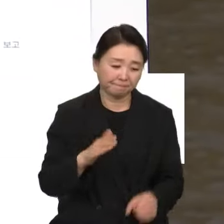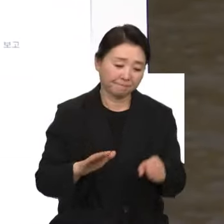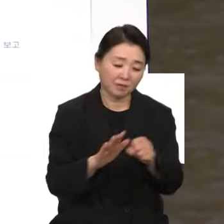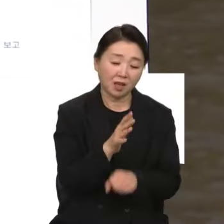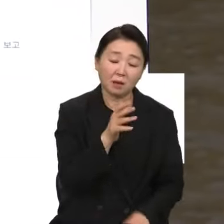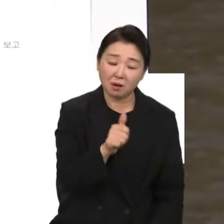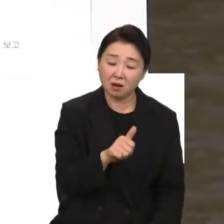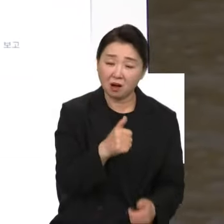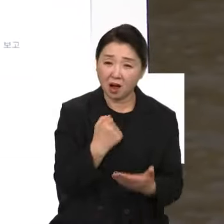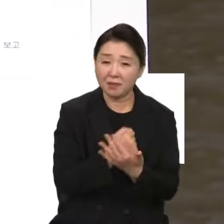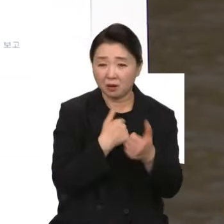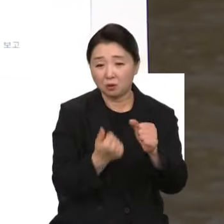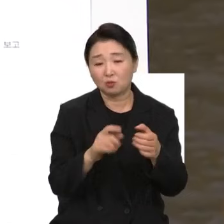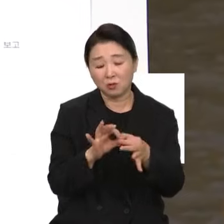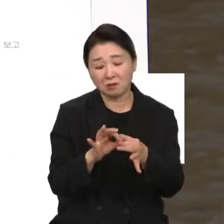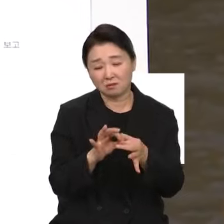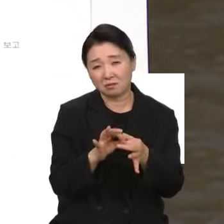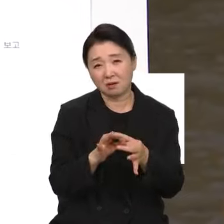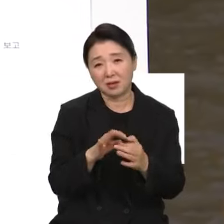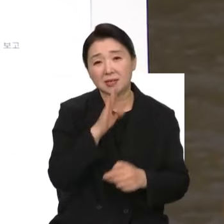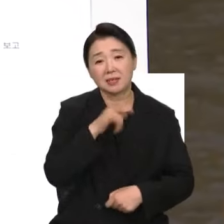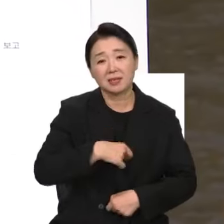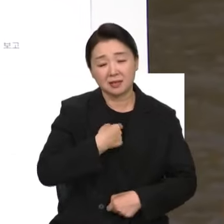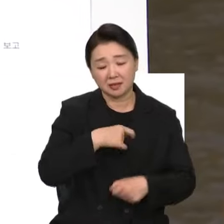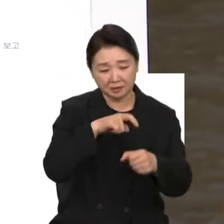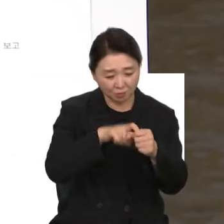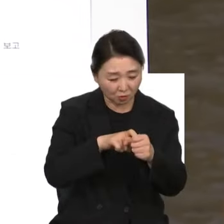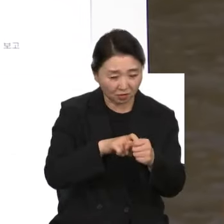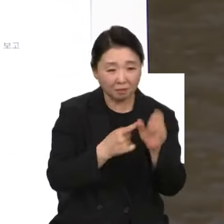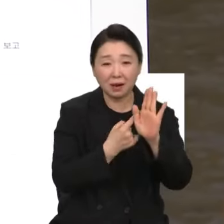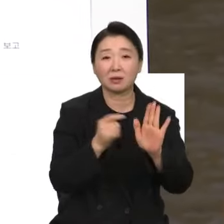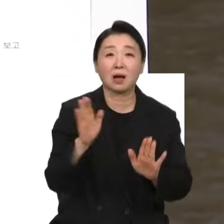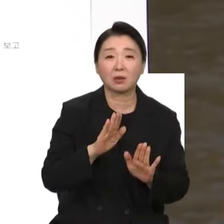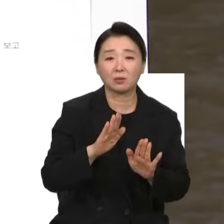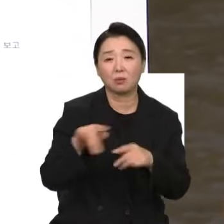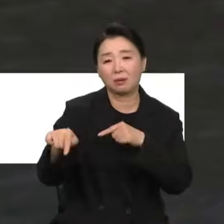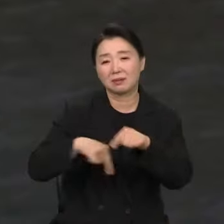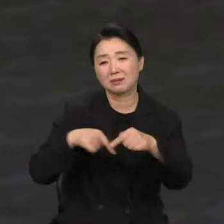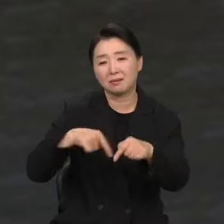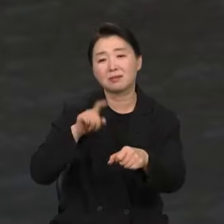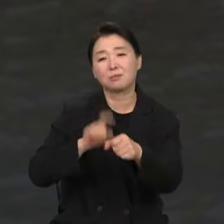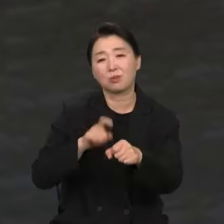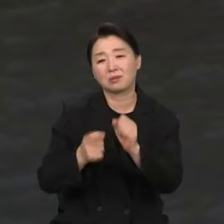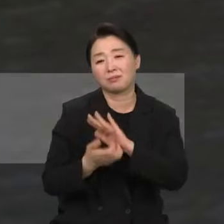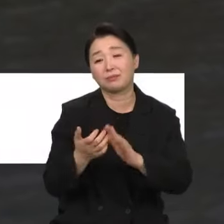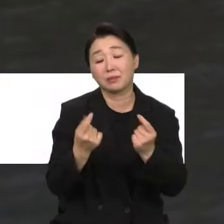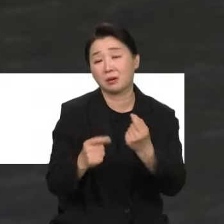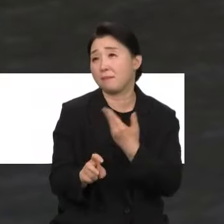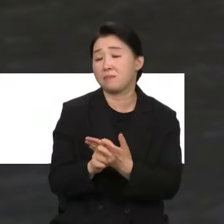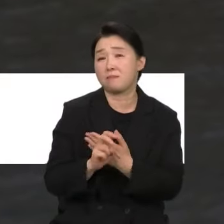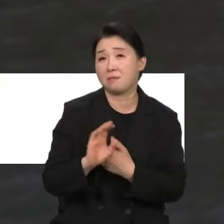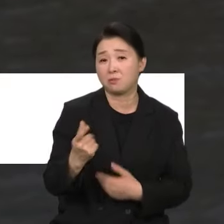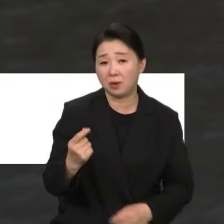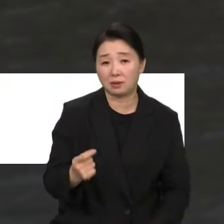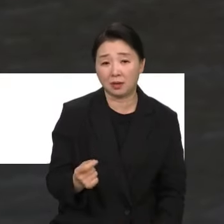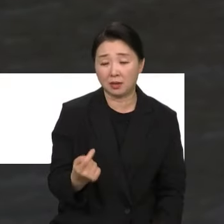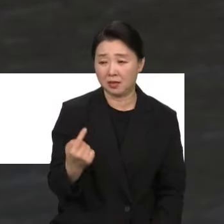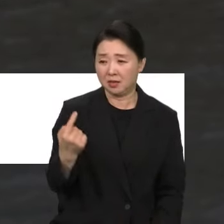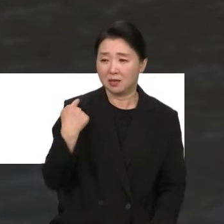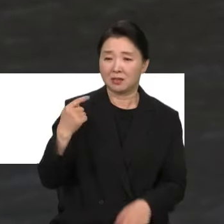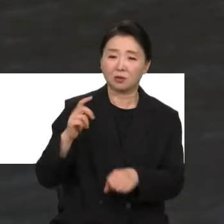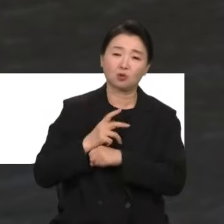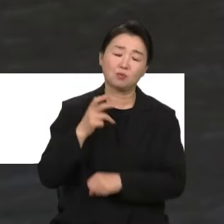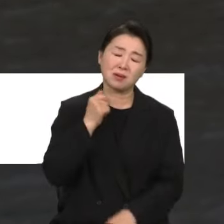밝히기보다는 사건을 정치화하려는 행위 아닐까요? 이것은 반칙입니다. 지금 국방장관 작년에 수도 없는